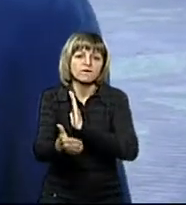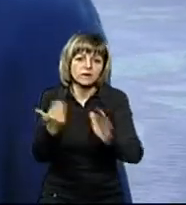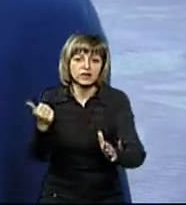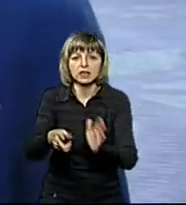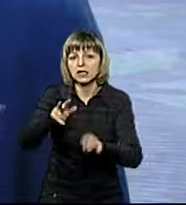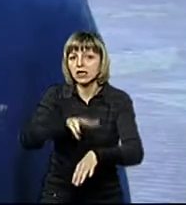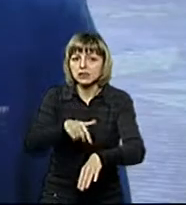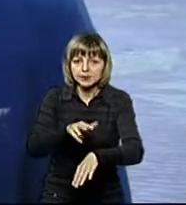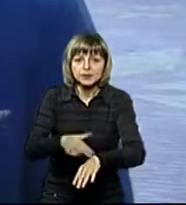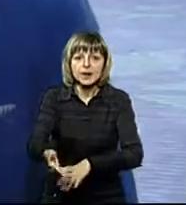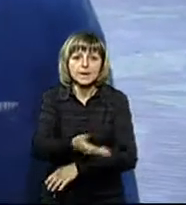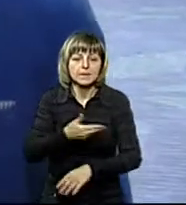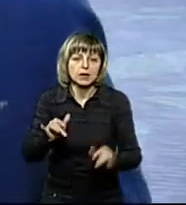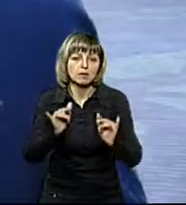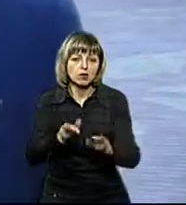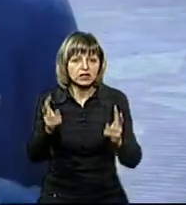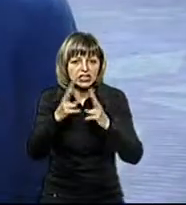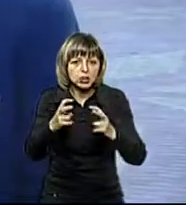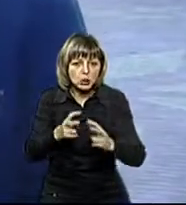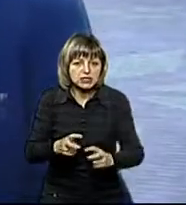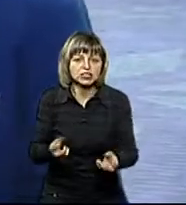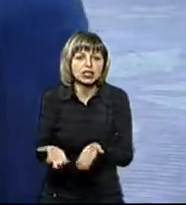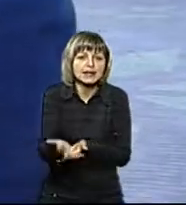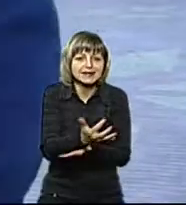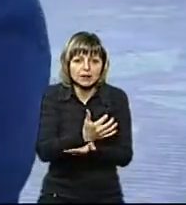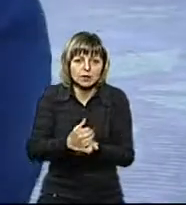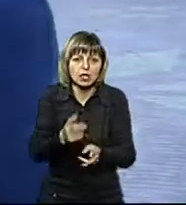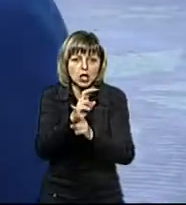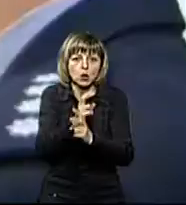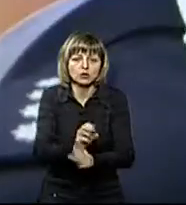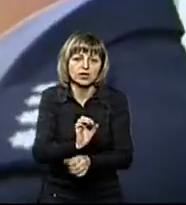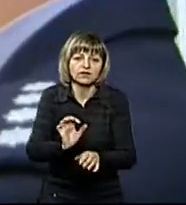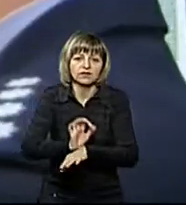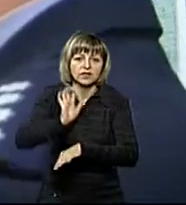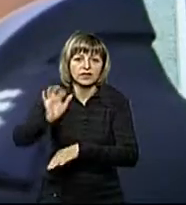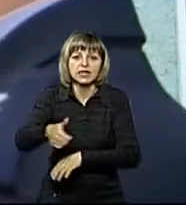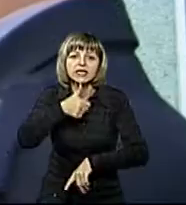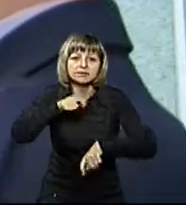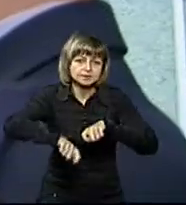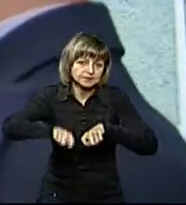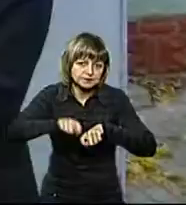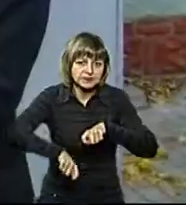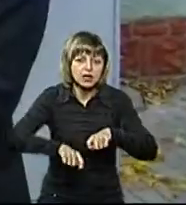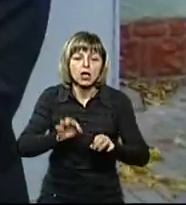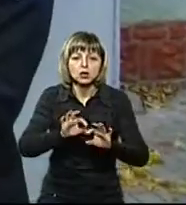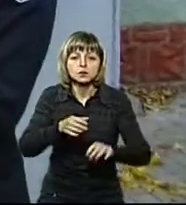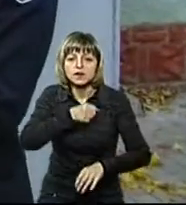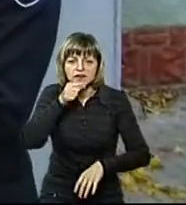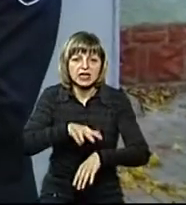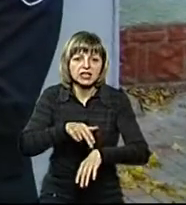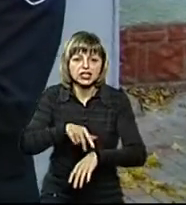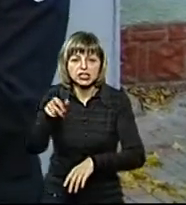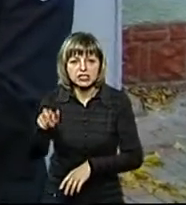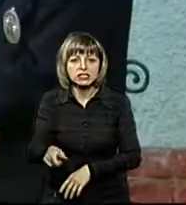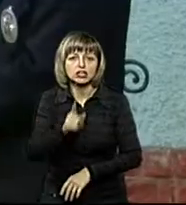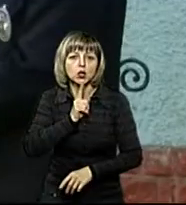групу, ми провели дослідження, тобто зібрали. Останки передали на дослідження судмедексперту, розповів старший слідчий Горохівського